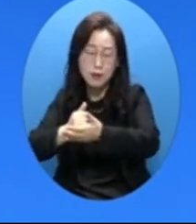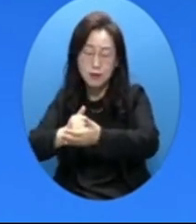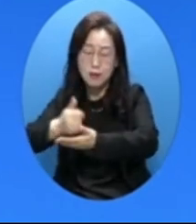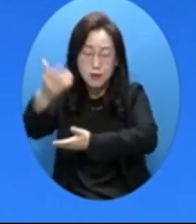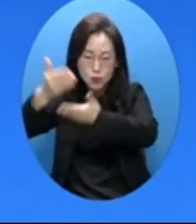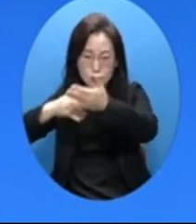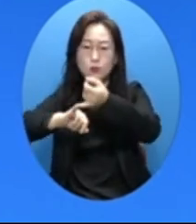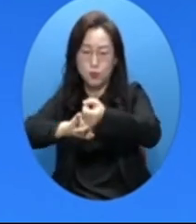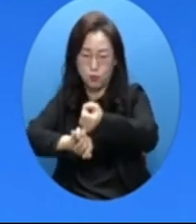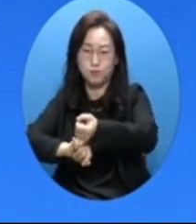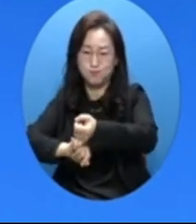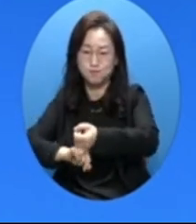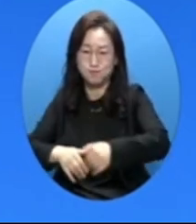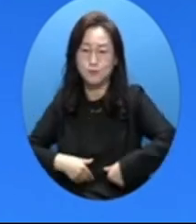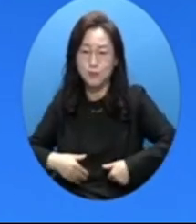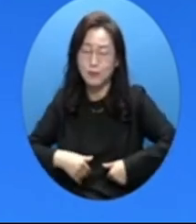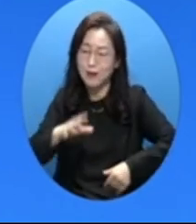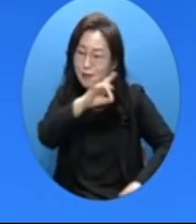것입니다